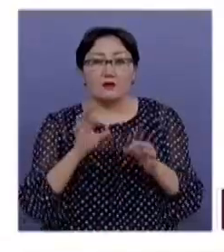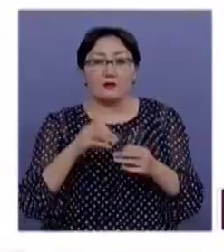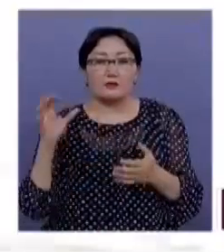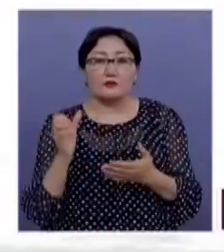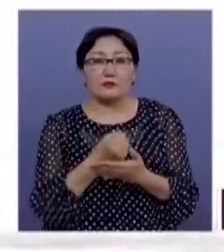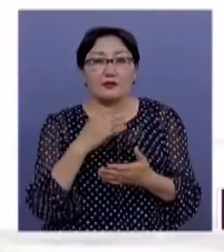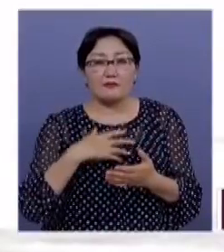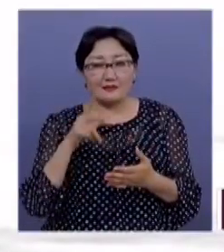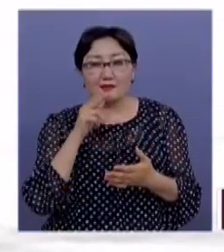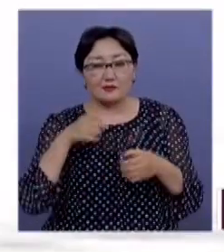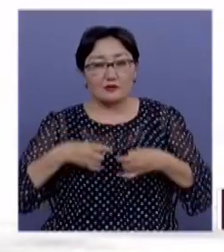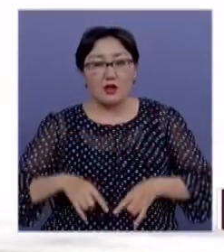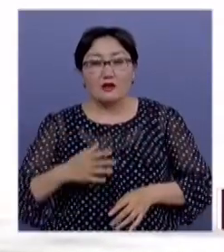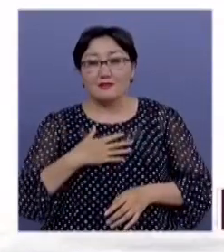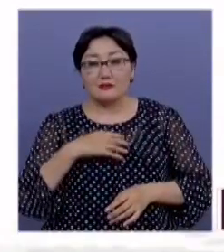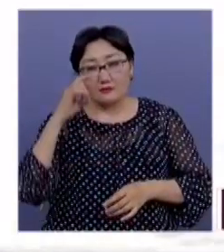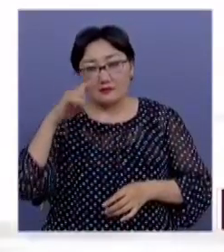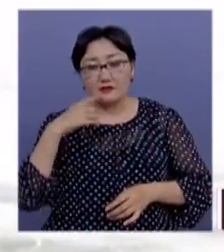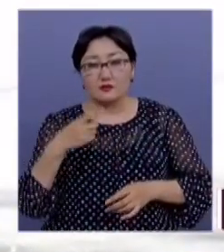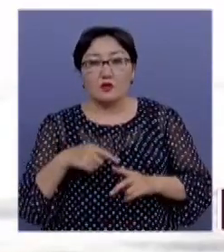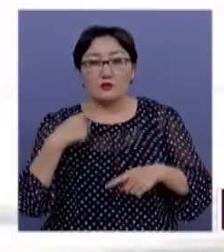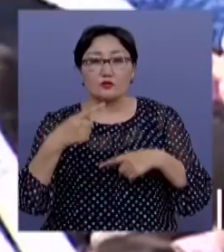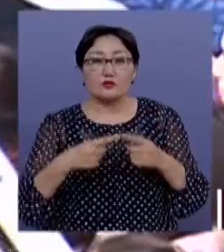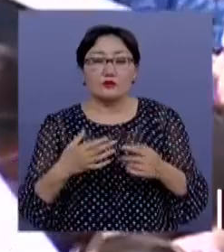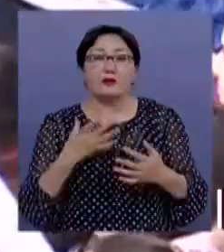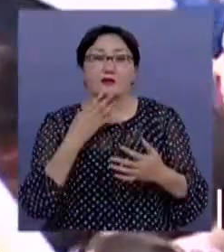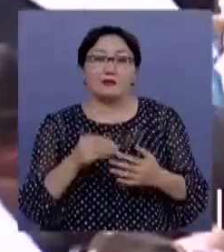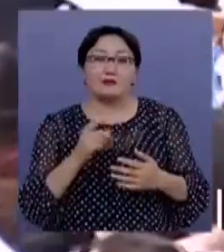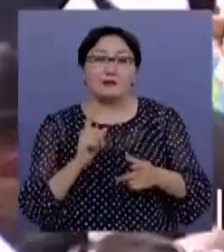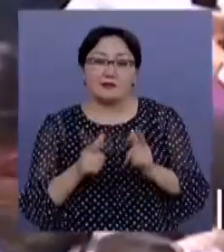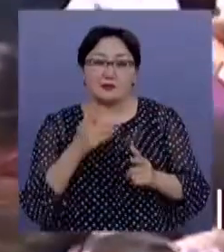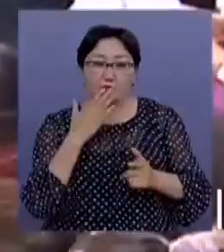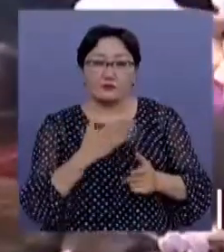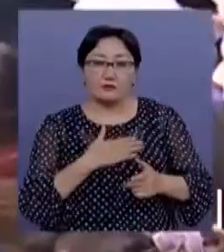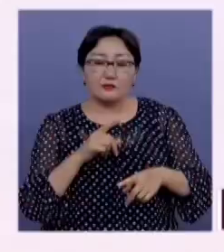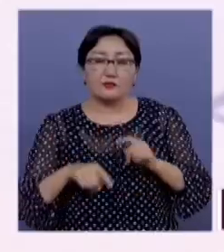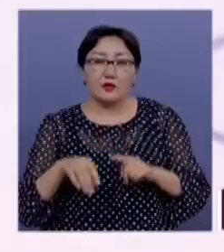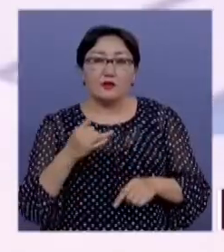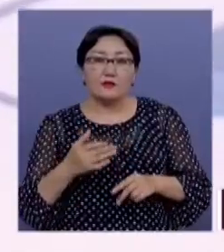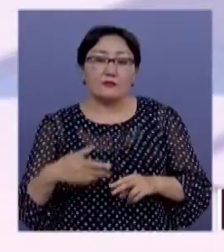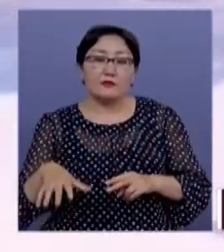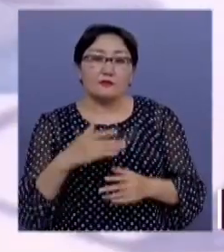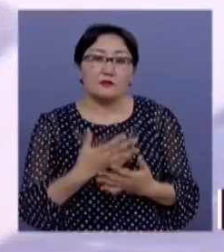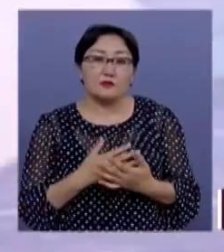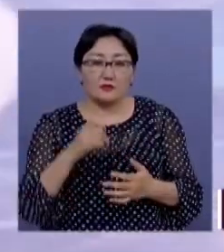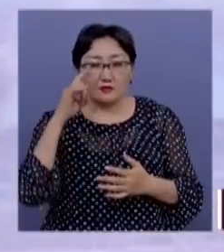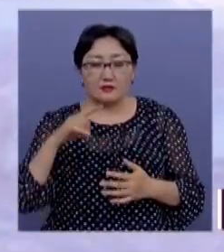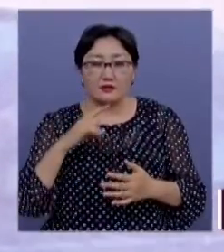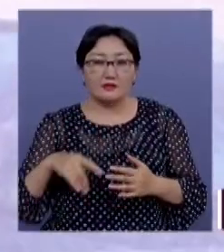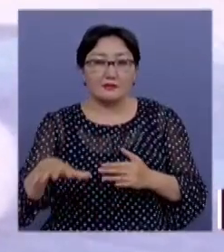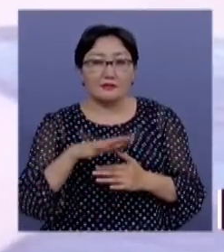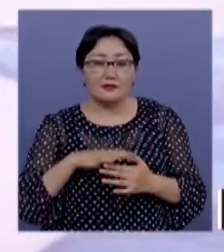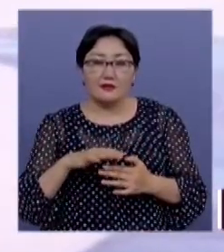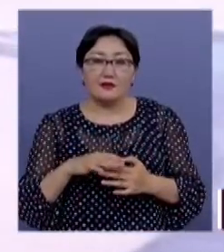кәріс болып тусам да жаным қазақ деді. Сол арқылы нағыз патриот әрі туған елінің жанашыры екенін көрсетті. Қазақ елі даңқты спортшыны